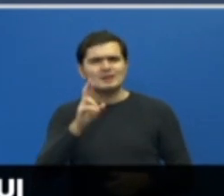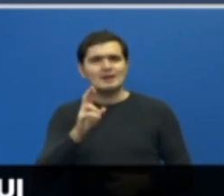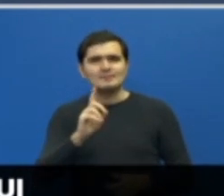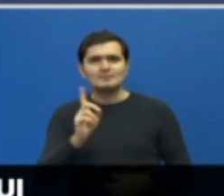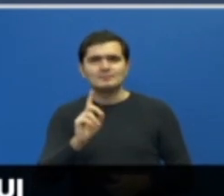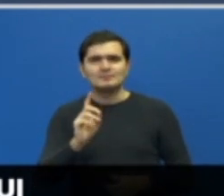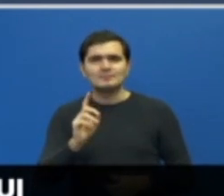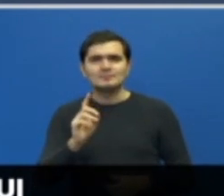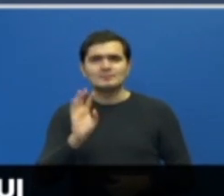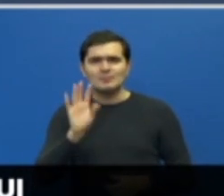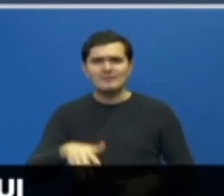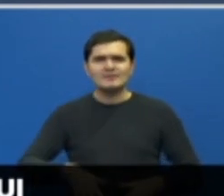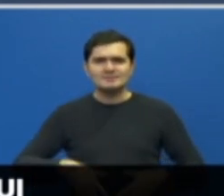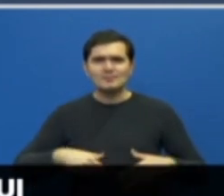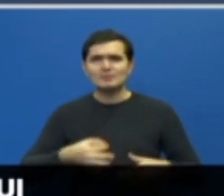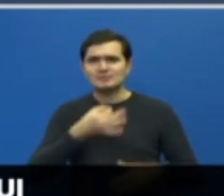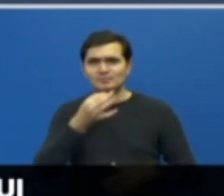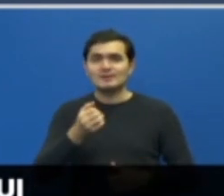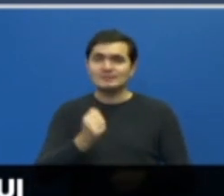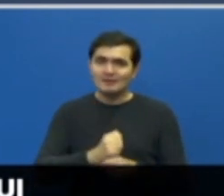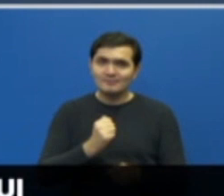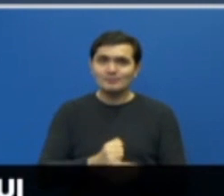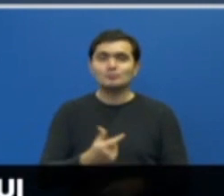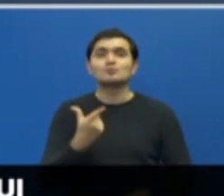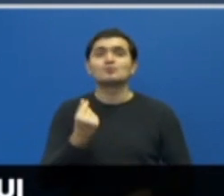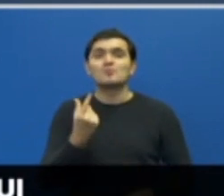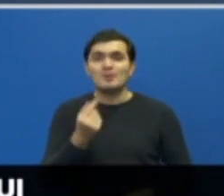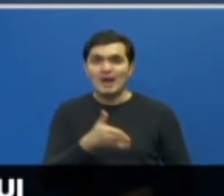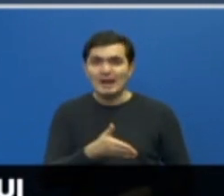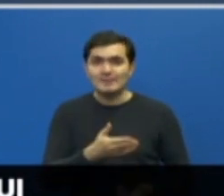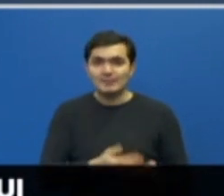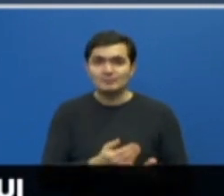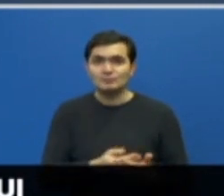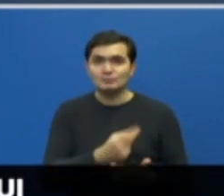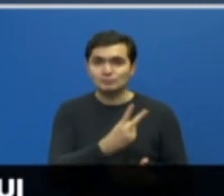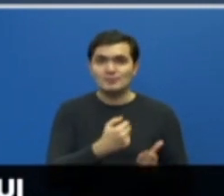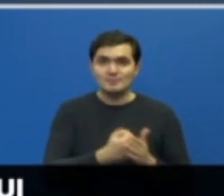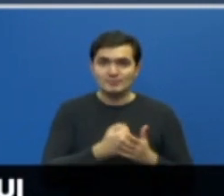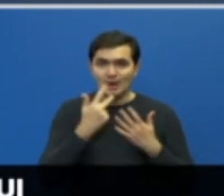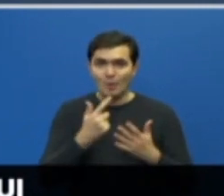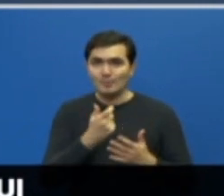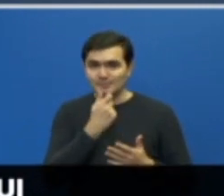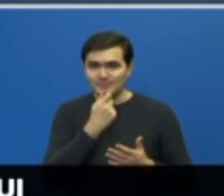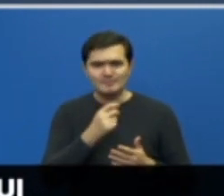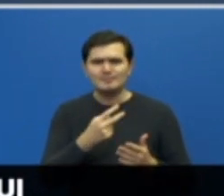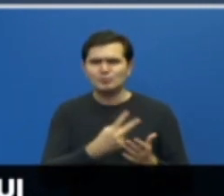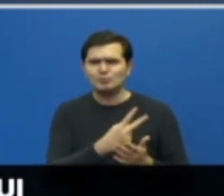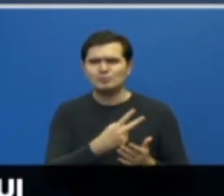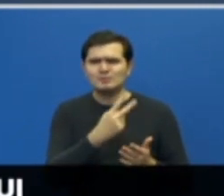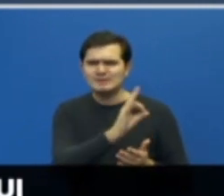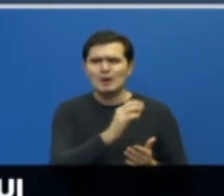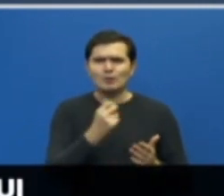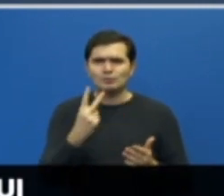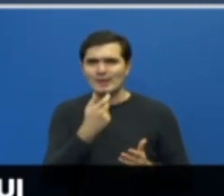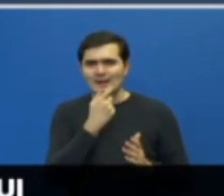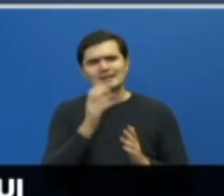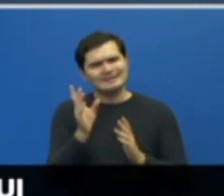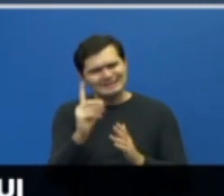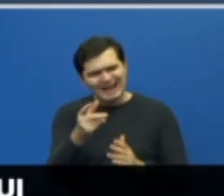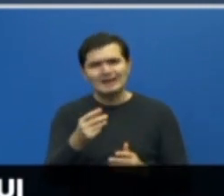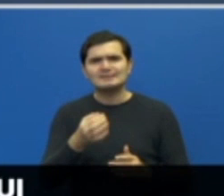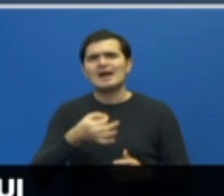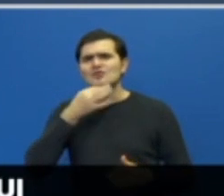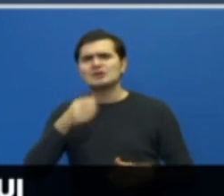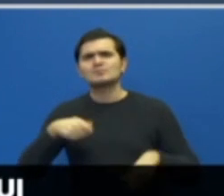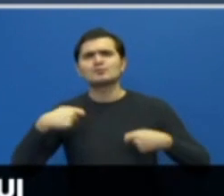aveți emoții să o spuneți. Spuneți, s-a realizat acea dublare. S-a realizat dublare, dar pentru ce spunea doamna Firea și proiectul pe care a anunțat